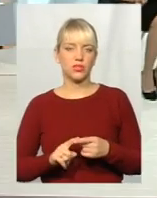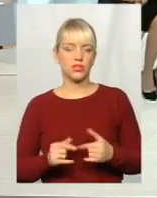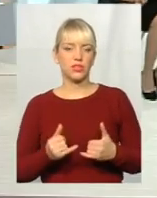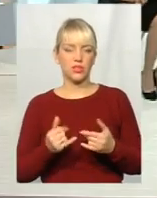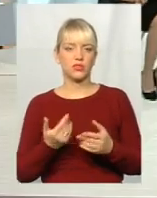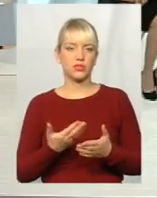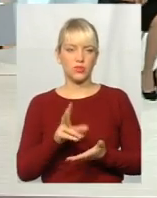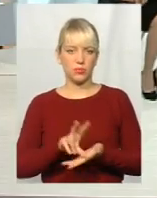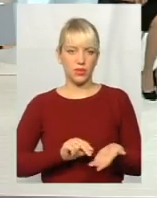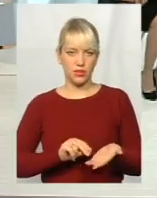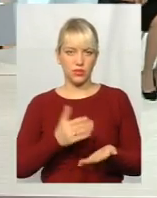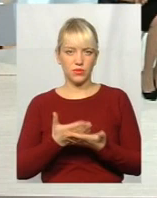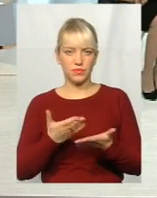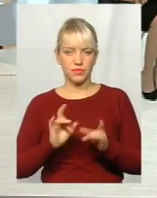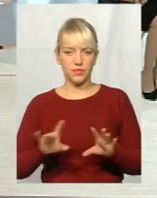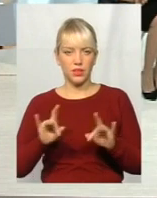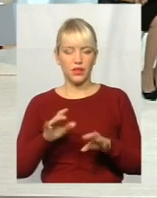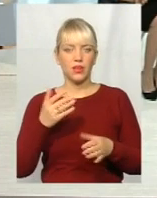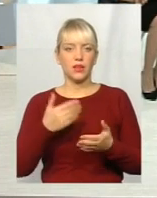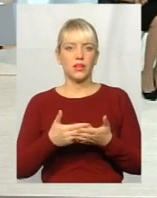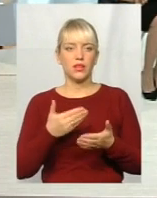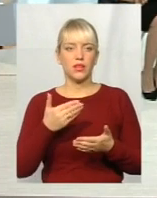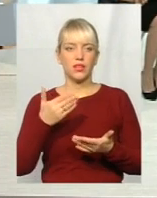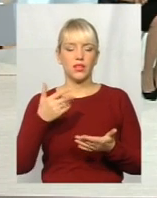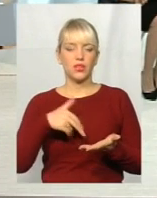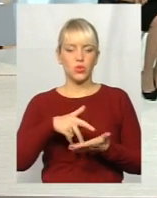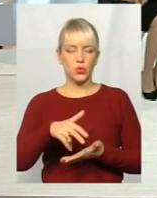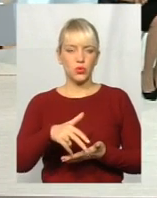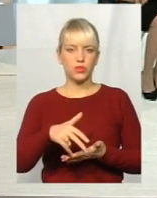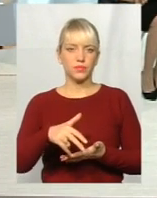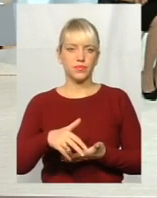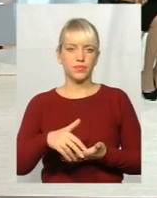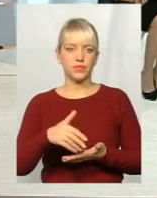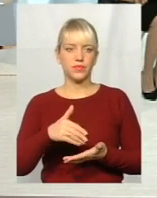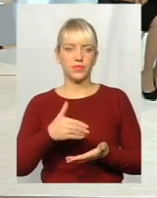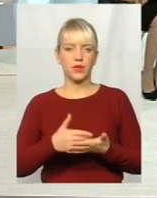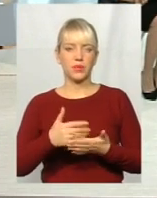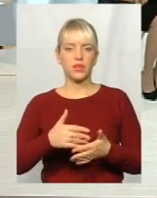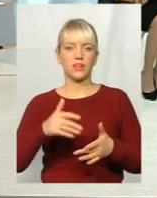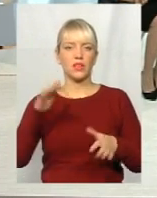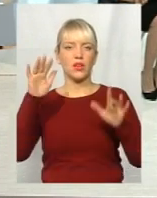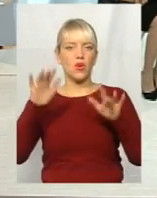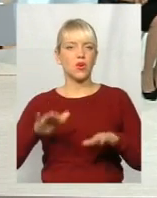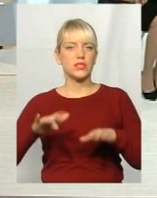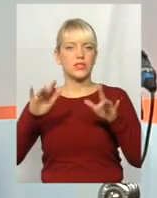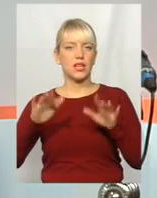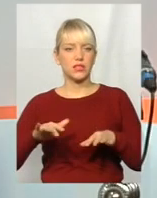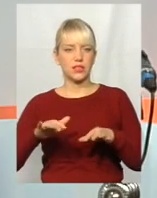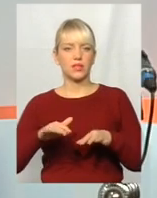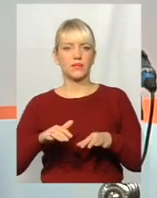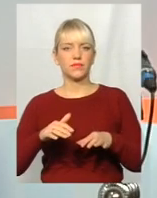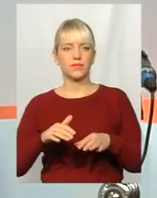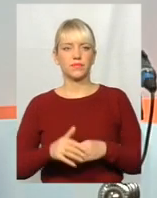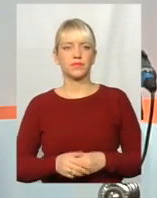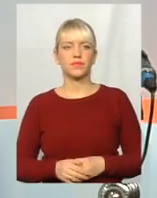так? До прикладу, значить, ідуть якісь осадки в вигляді опаду, в вигляді